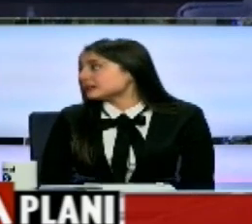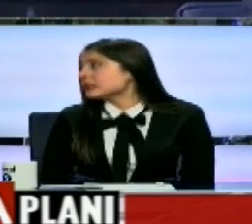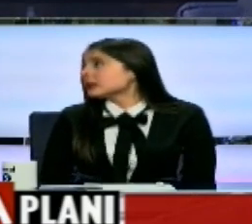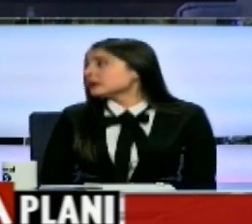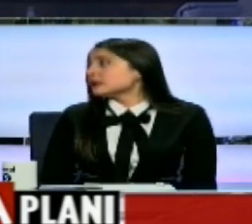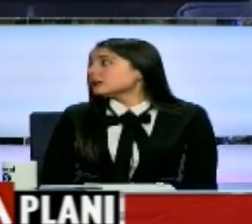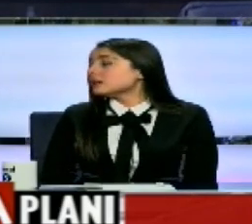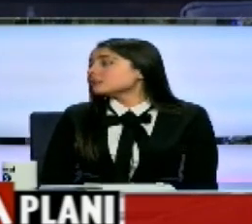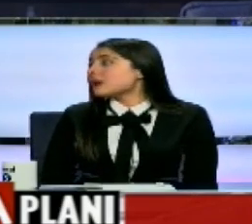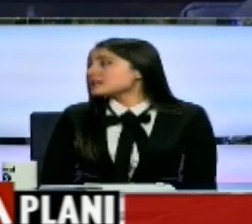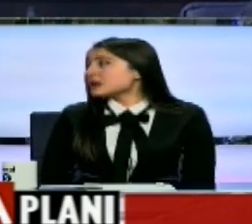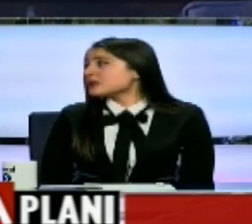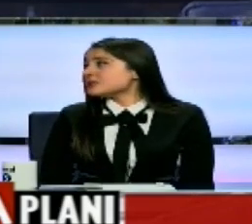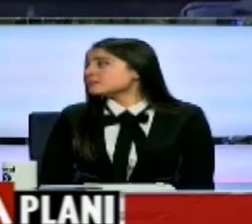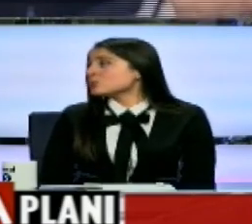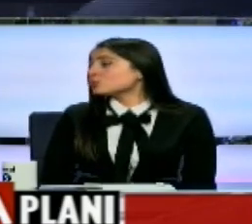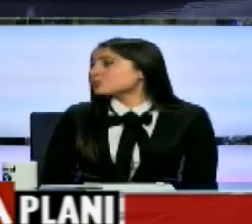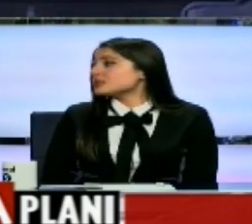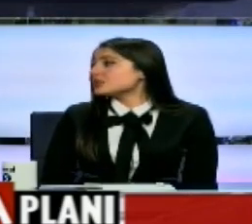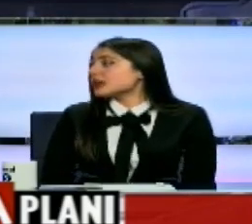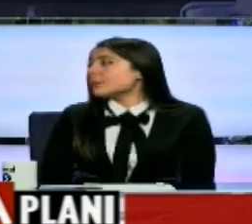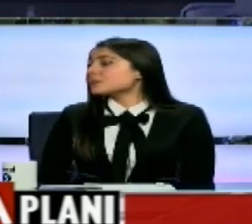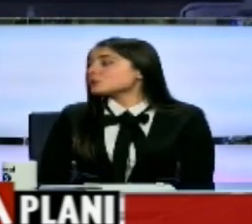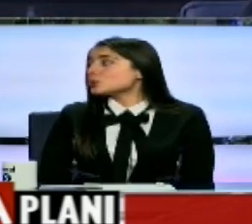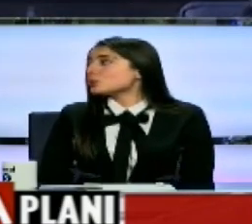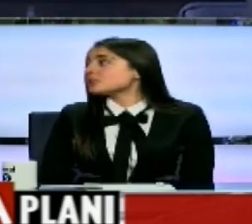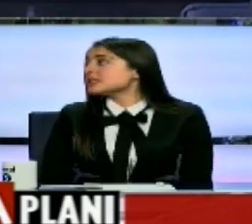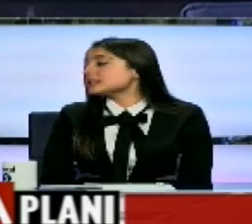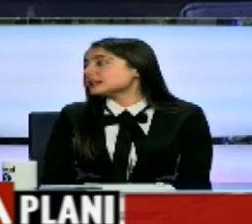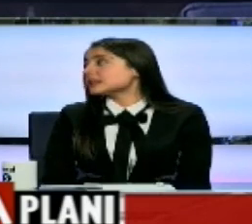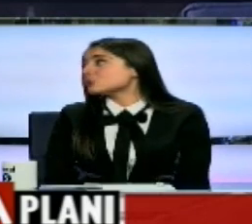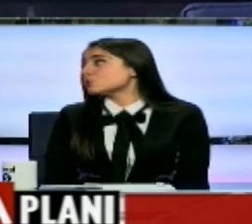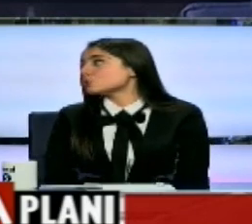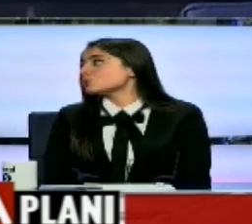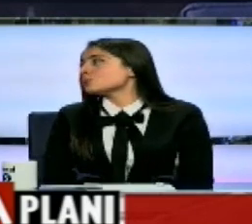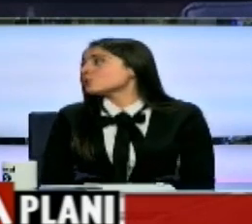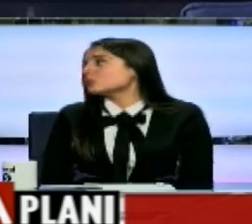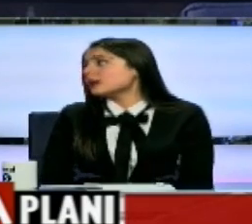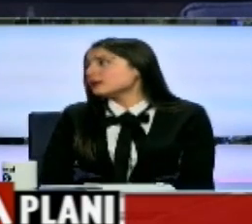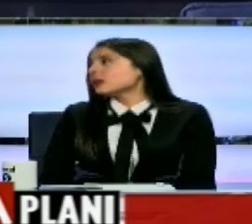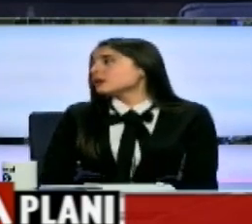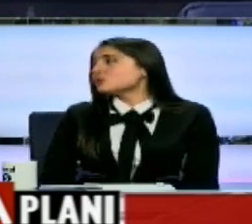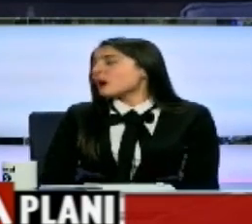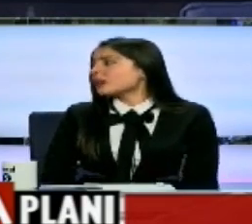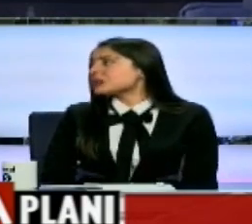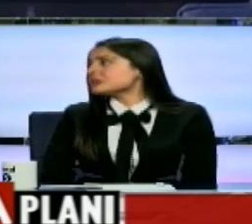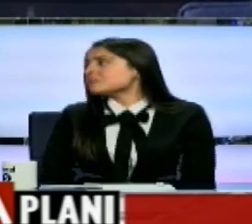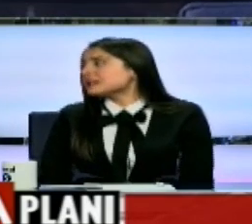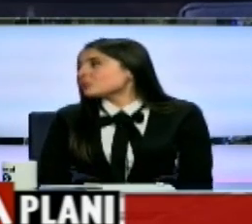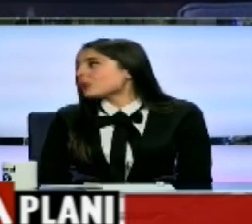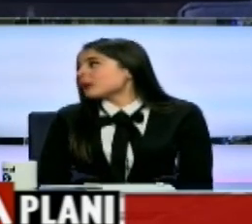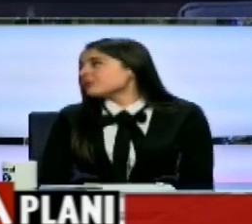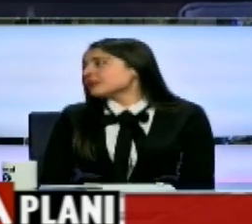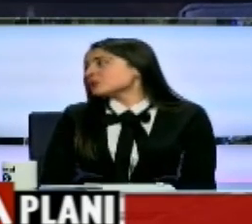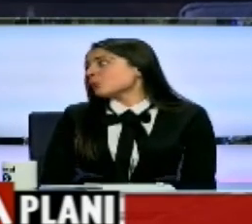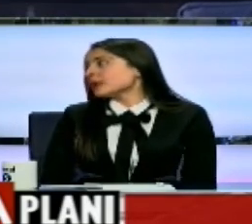istedik. Bazı arkadaşlarımla oturup istişare yaptığımda soruyoruz, siz ne düşünüyorsunuz bu konuyla? Çoğu arkadaşlarım